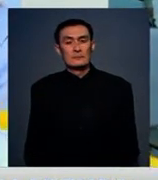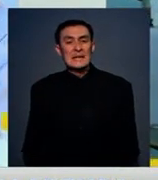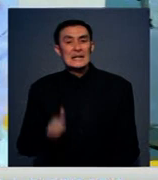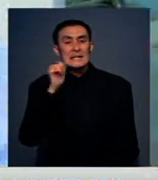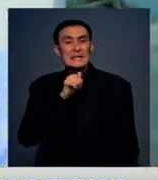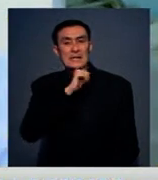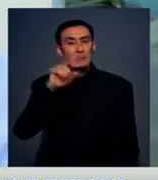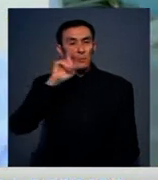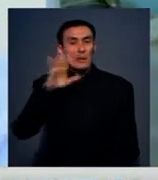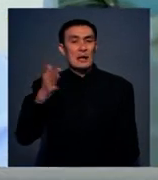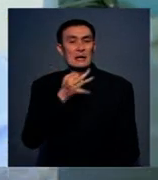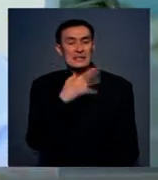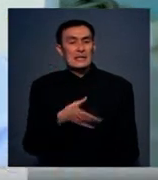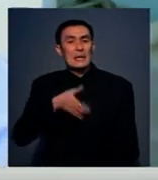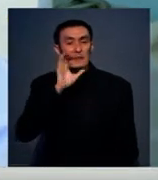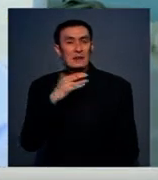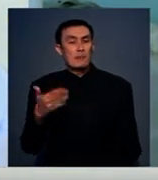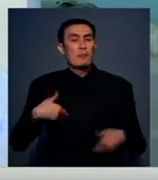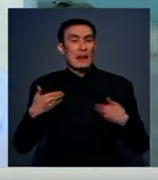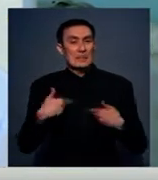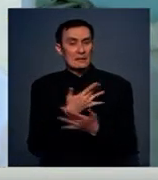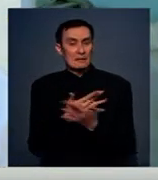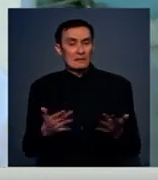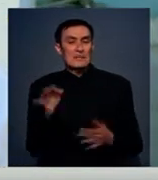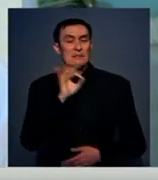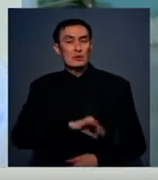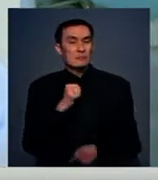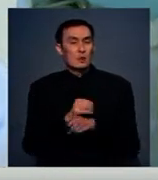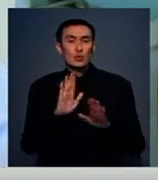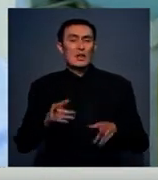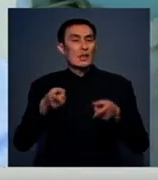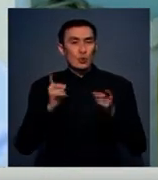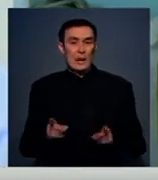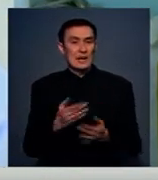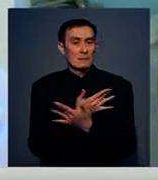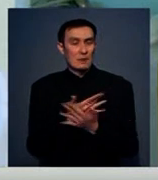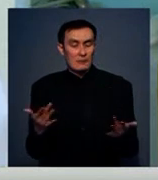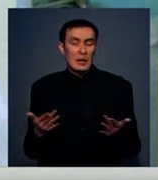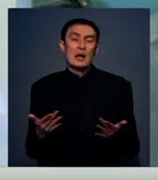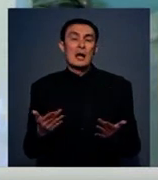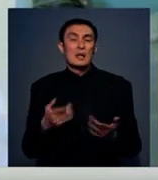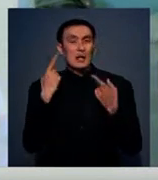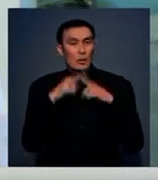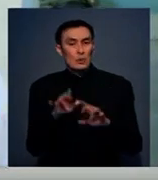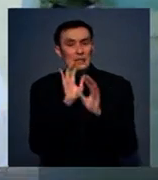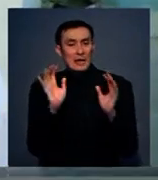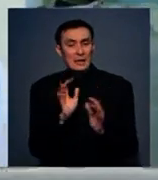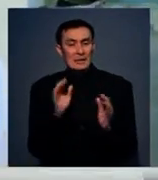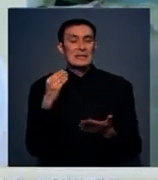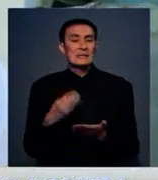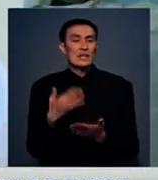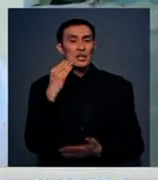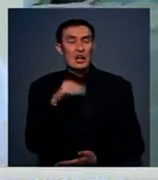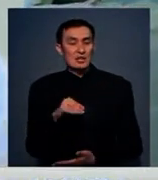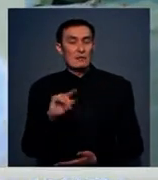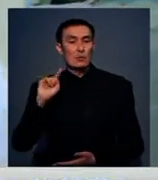Секрет популярности напитка в его ингредиентах. При изготовлении применяем только натуральные компоненты. Технология позволяет сохранить все ценные